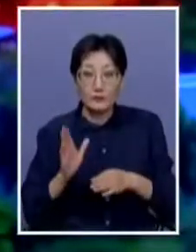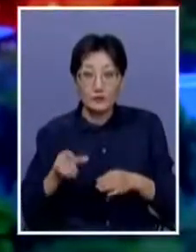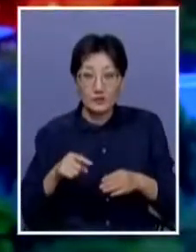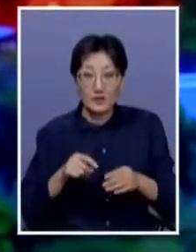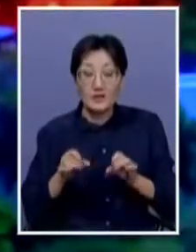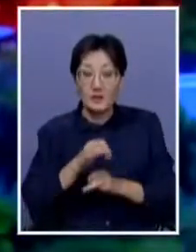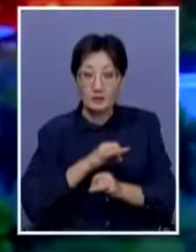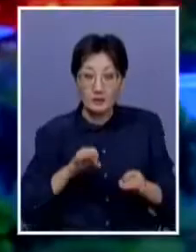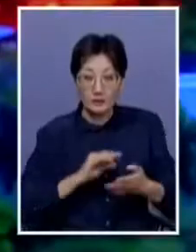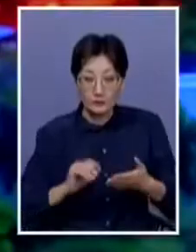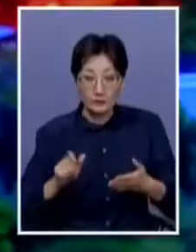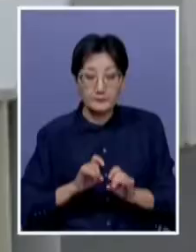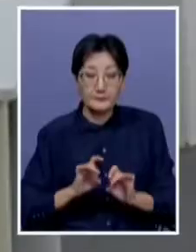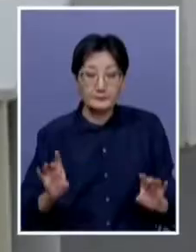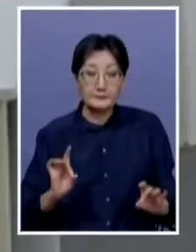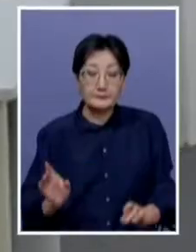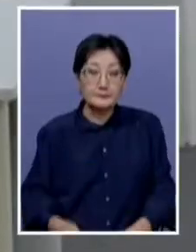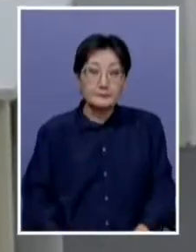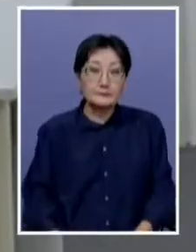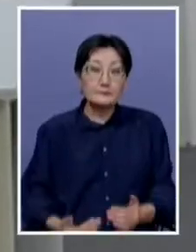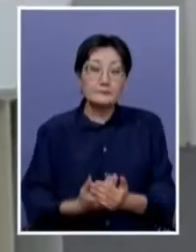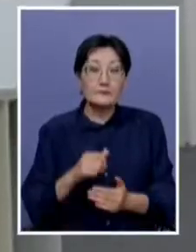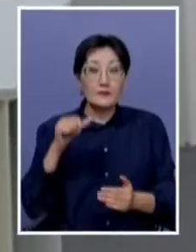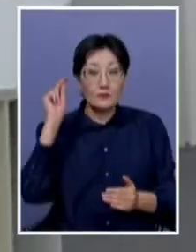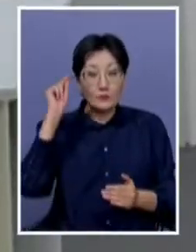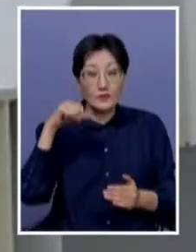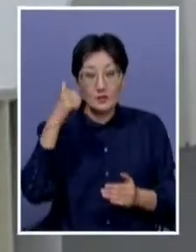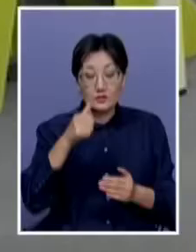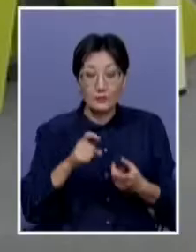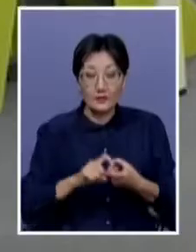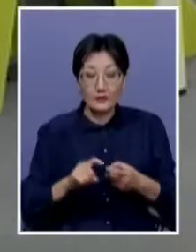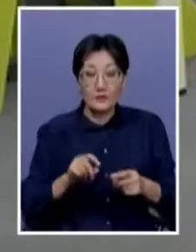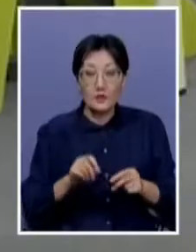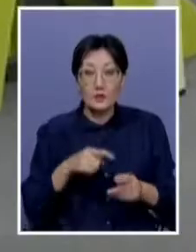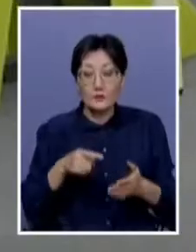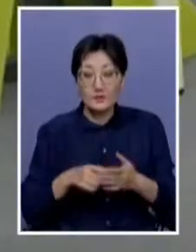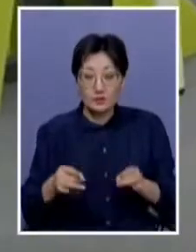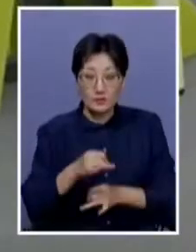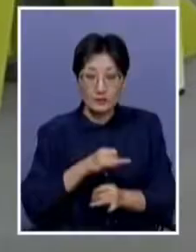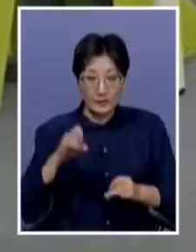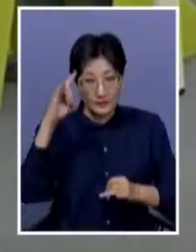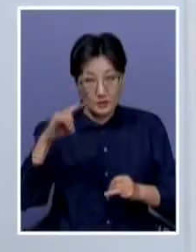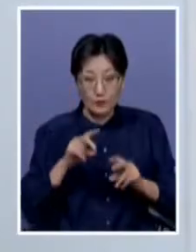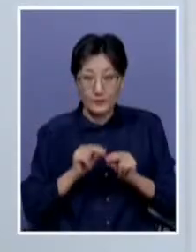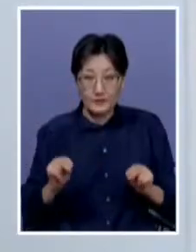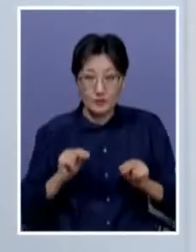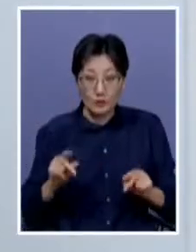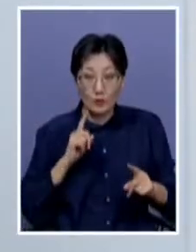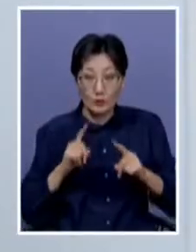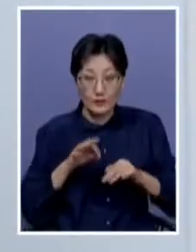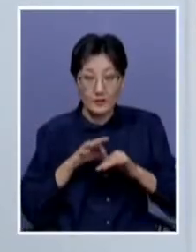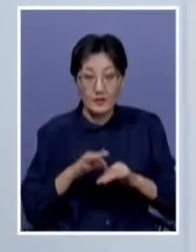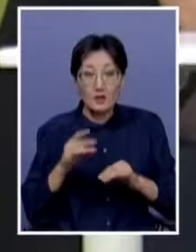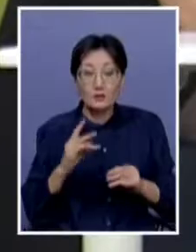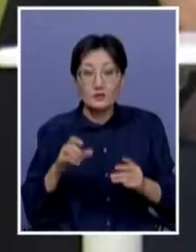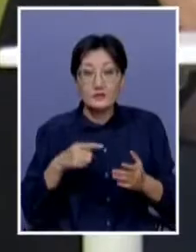Наскен Еркін тарқатсын. Жаңа оқу жылына қатысты сұрақтарды талқылау үшін бүгін елімізде ұстаздар кеңесі өтті.